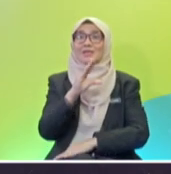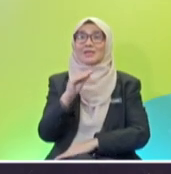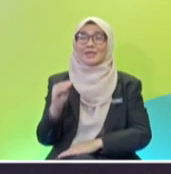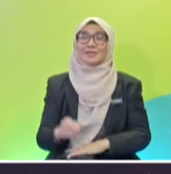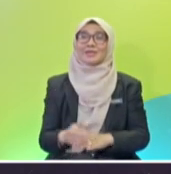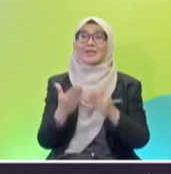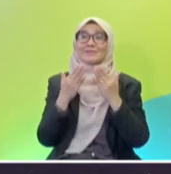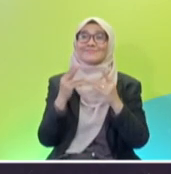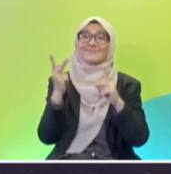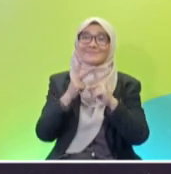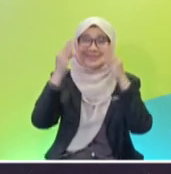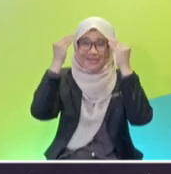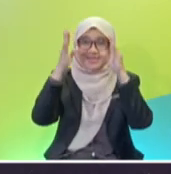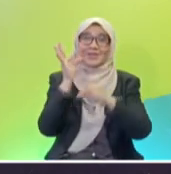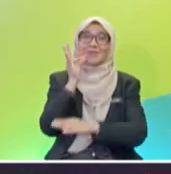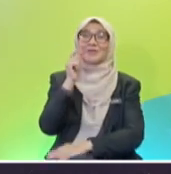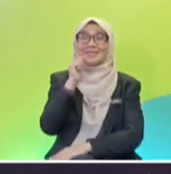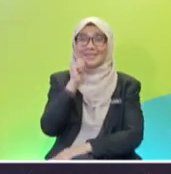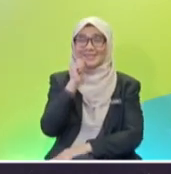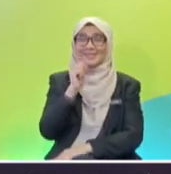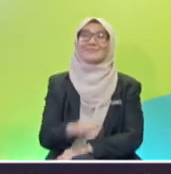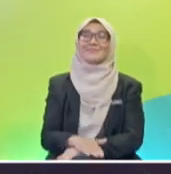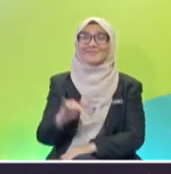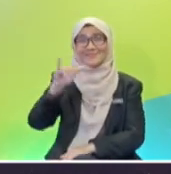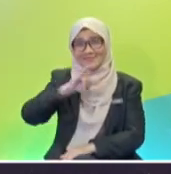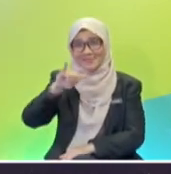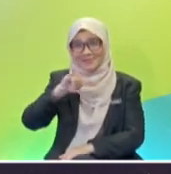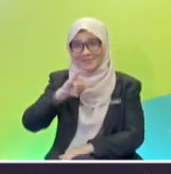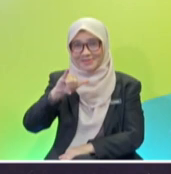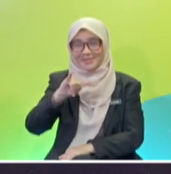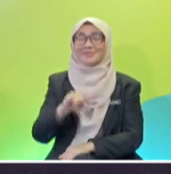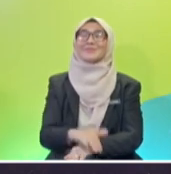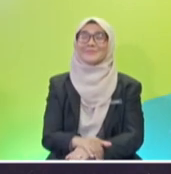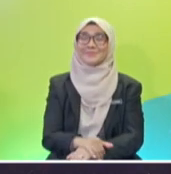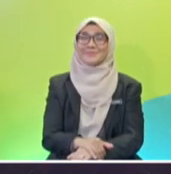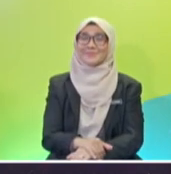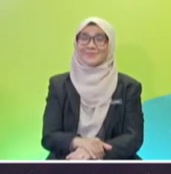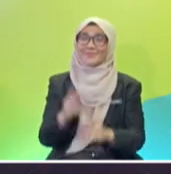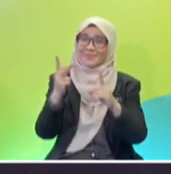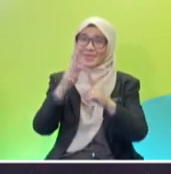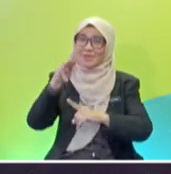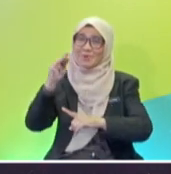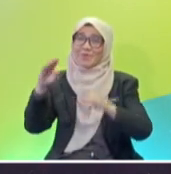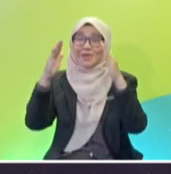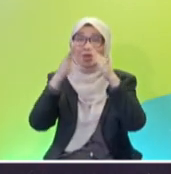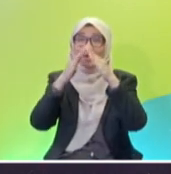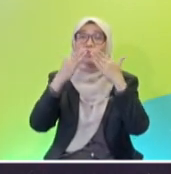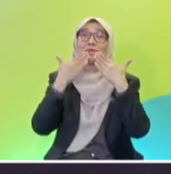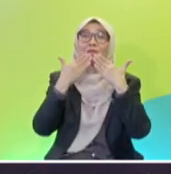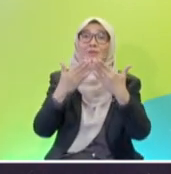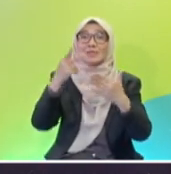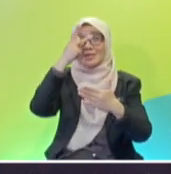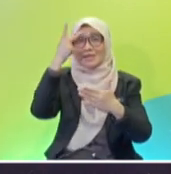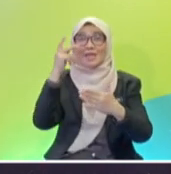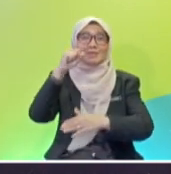kepada juru bahasa isyarat kita, iaitu Cikgu Fatih juga. Ribuan terima kasih kepada Cikgu Fatih dan kepada murid-murid di rumah. Terima kasih kerana